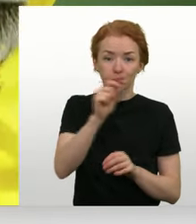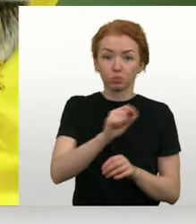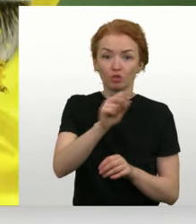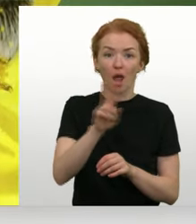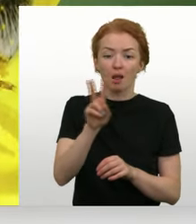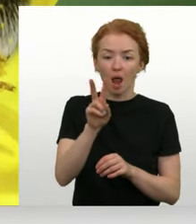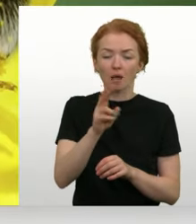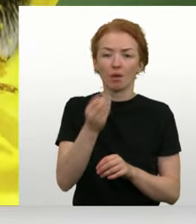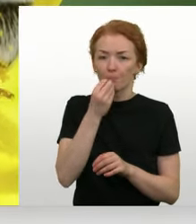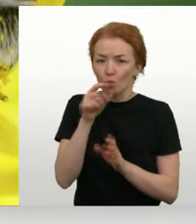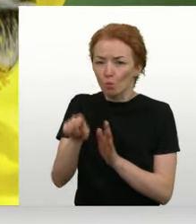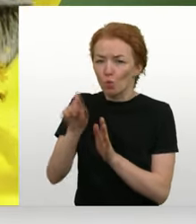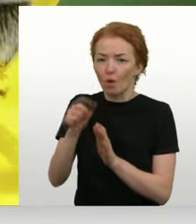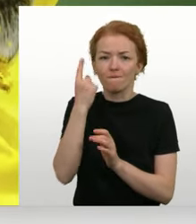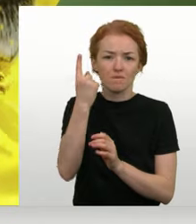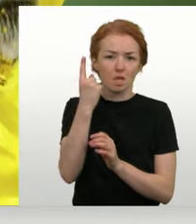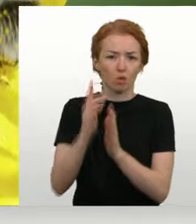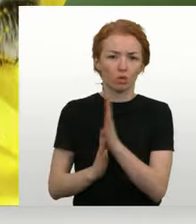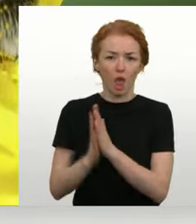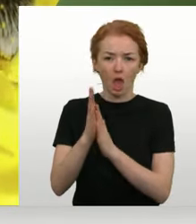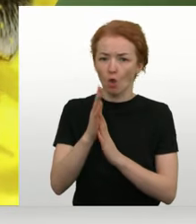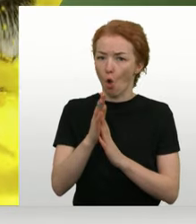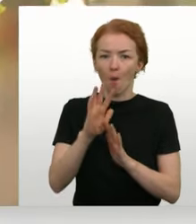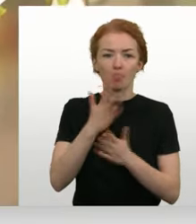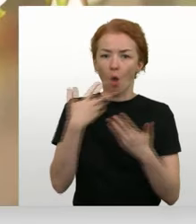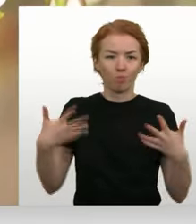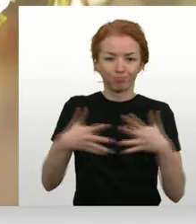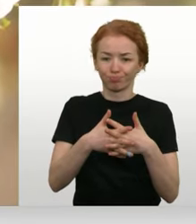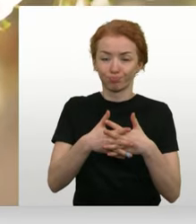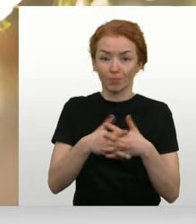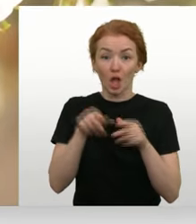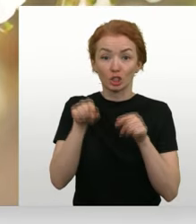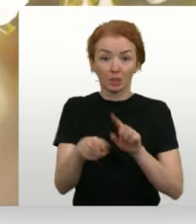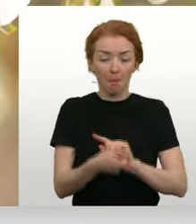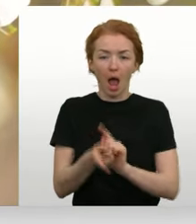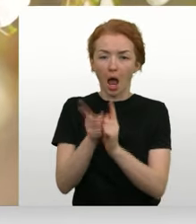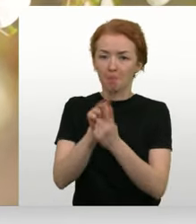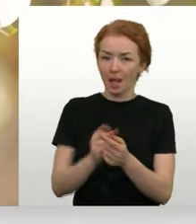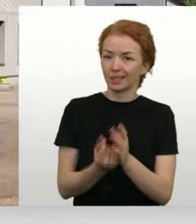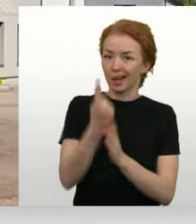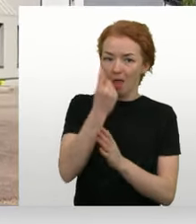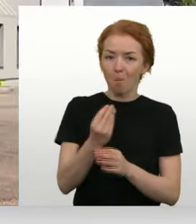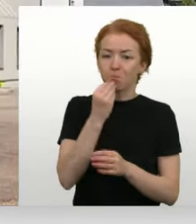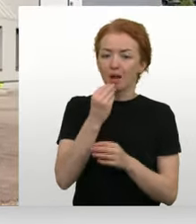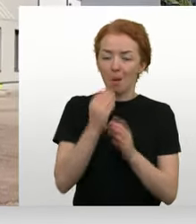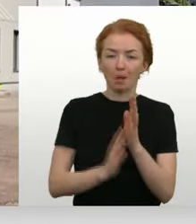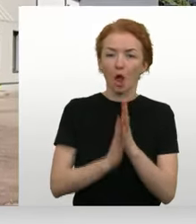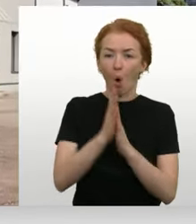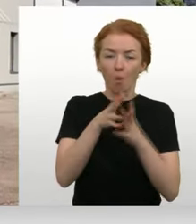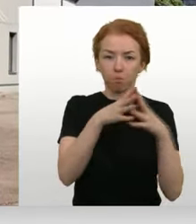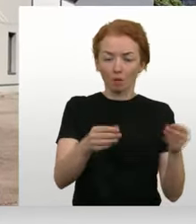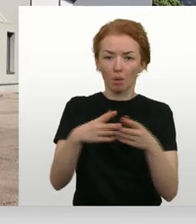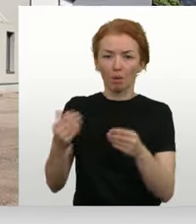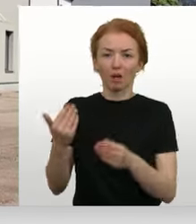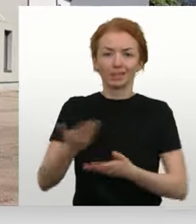no viena veida nektāriem, nevis tos dažādo. Šīs te pārmaiņas izraisa barības augu pazušanu. Viņa dzīves vietās